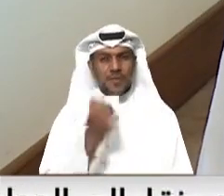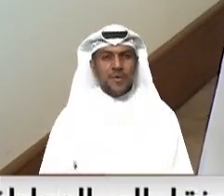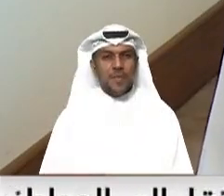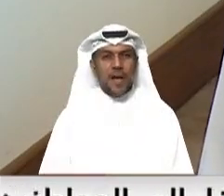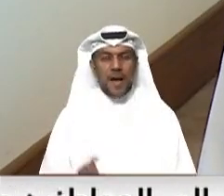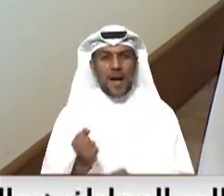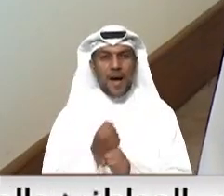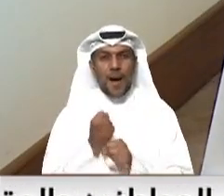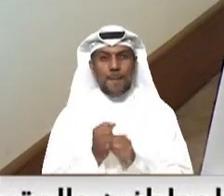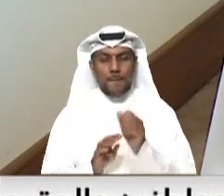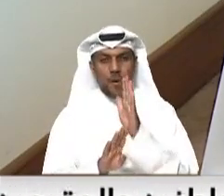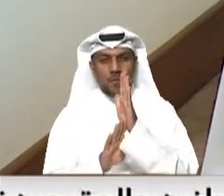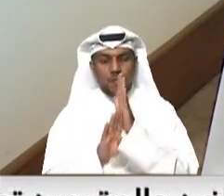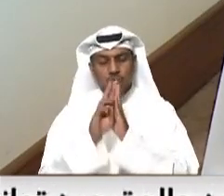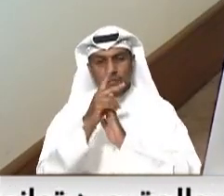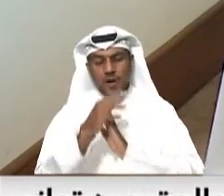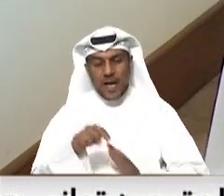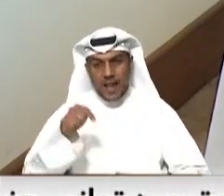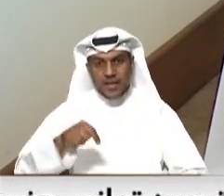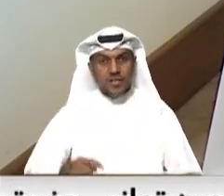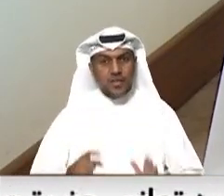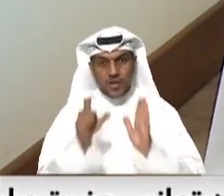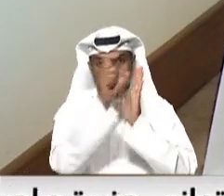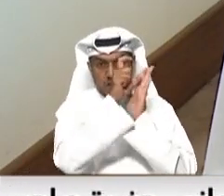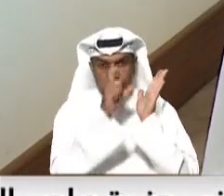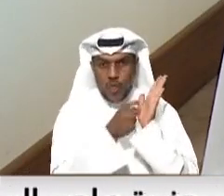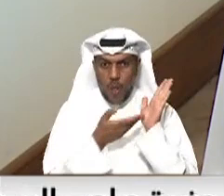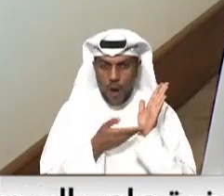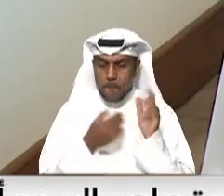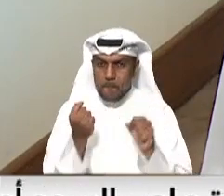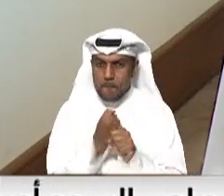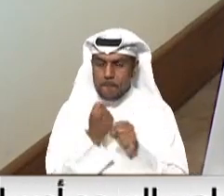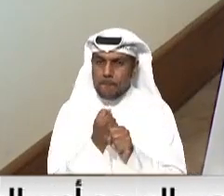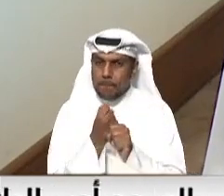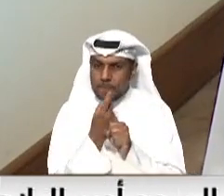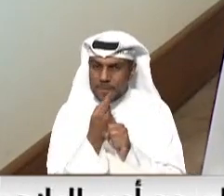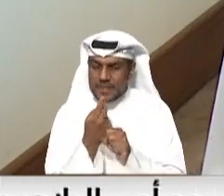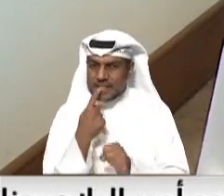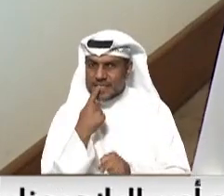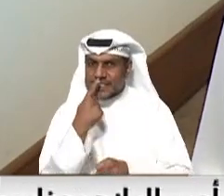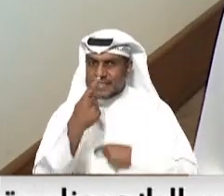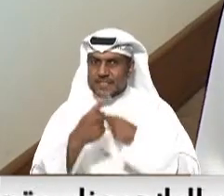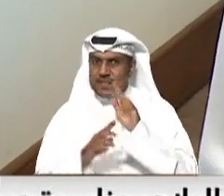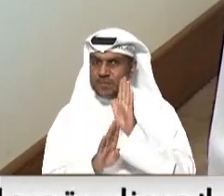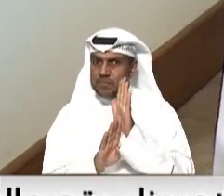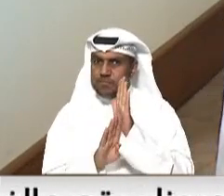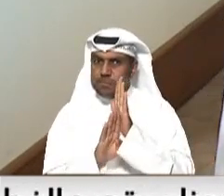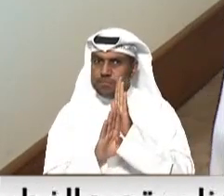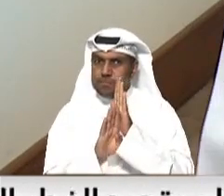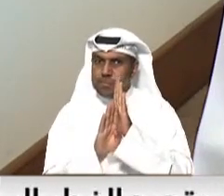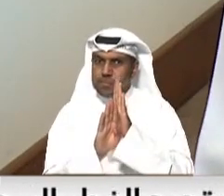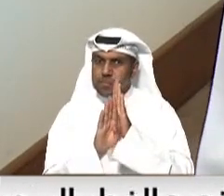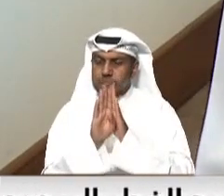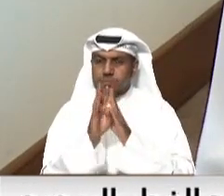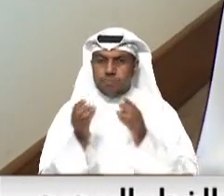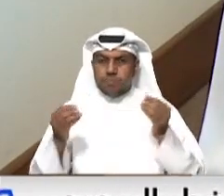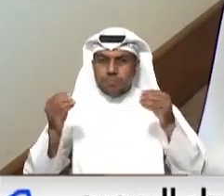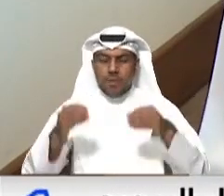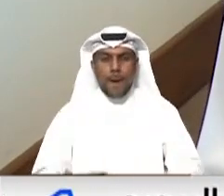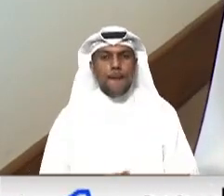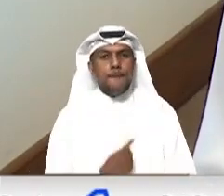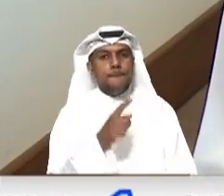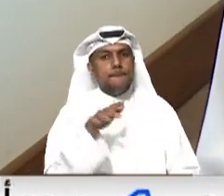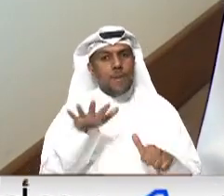بينهم بعض بشكل مباشر. النظام احنا قاعد نشوف فيه انه في نمو من سنه الى سنه، من 700,000 مراسله بالسنه الحين واصلين الى